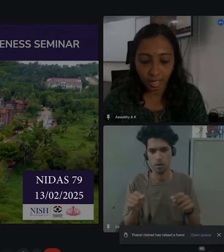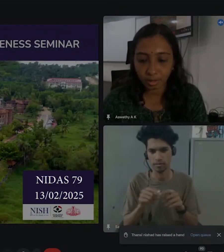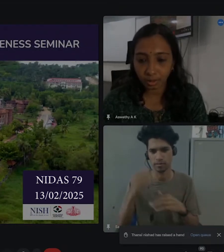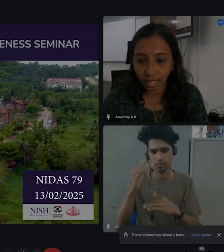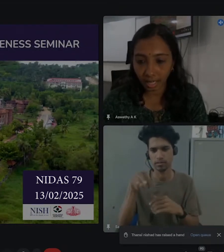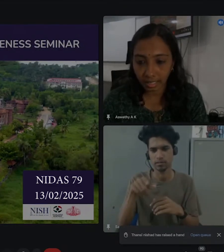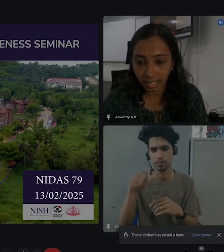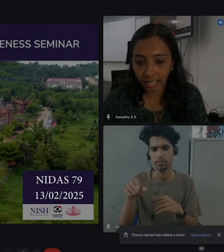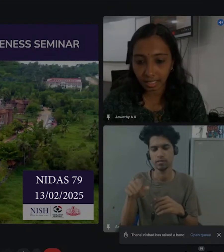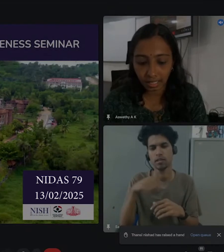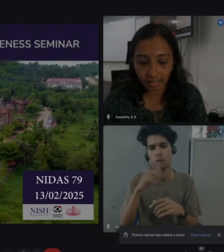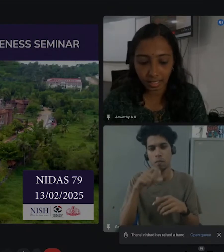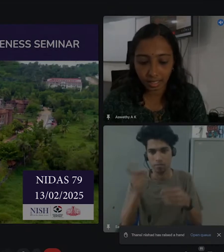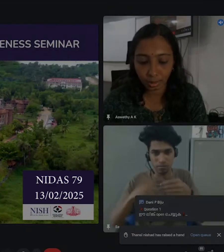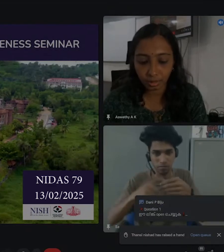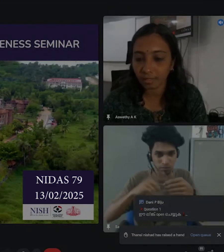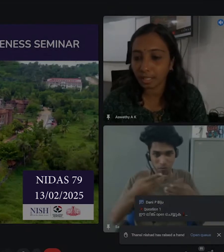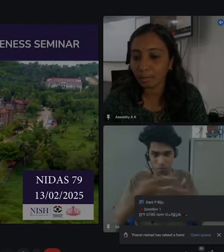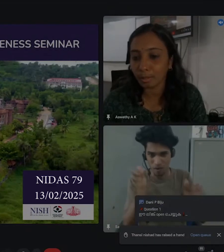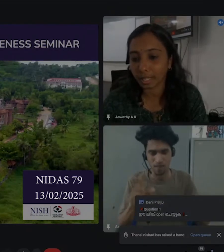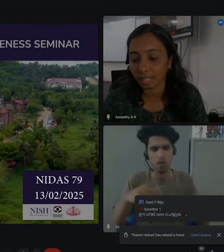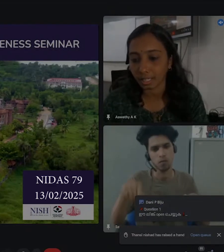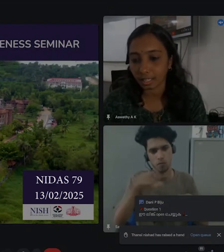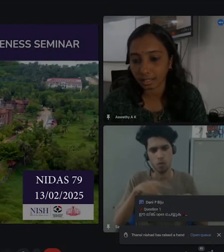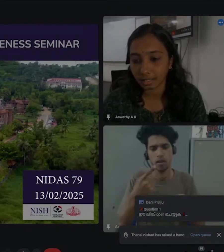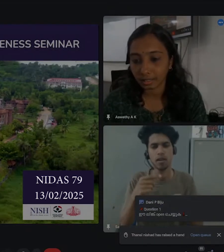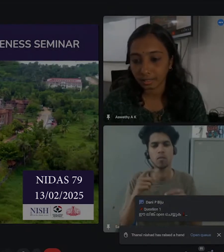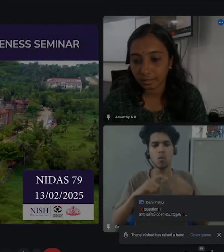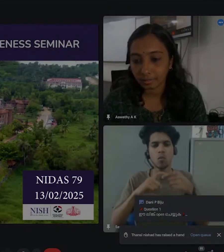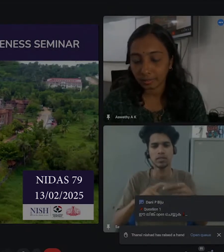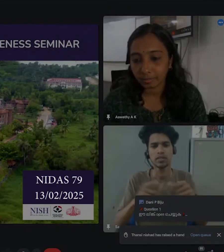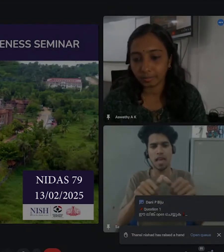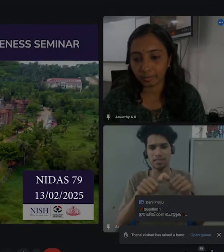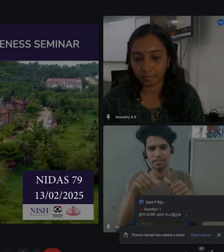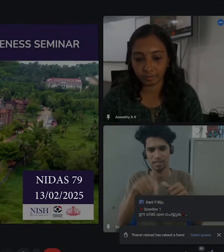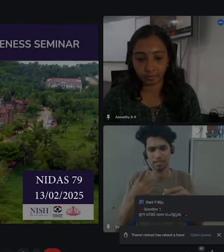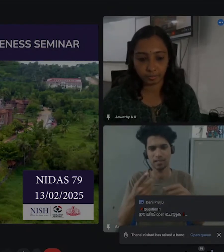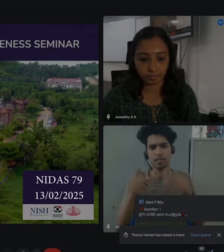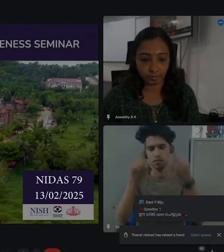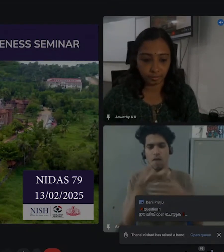എല്ലാവരും ആ ലിങ്കിൽ ക്ലിക്ക് ചെയ്ത് ചോദ്യാവലി പൂരിപ്പിക്കേണ്ടതാണ്.